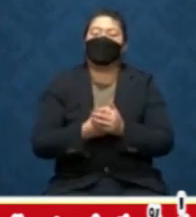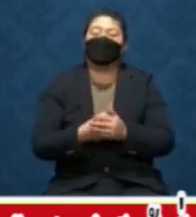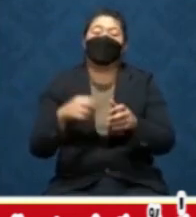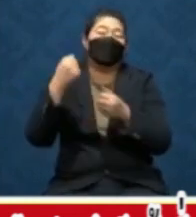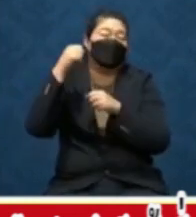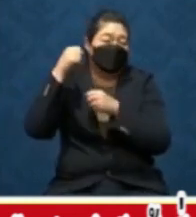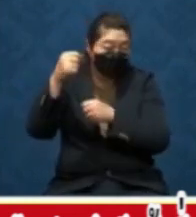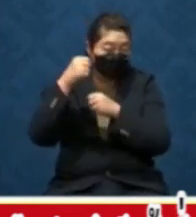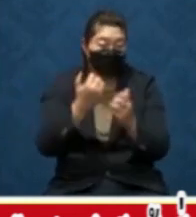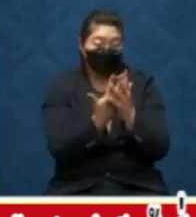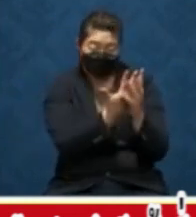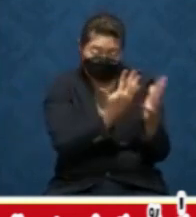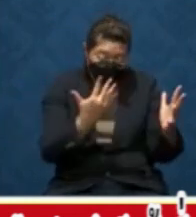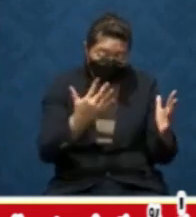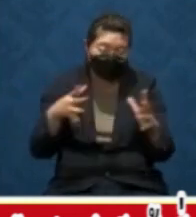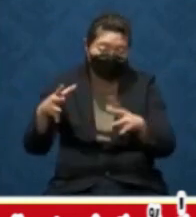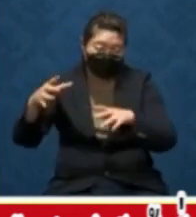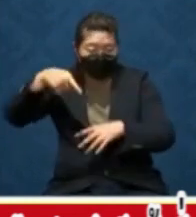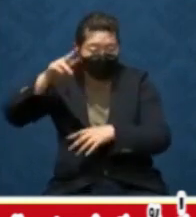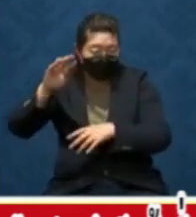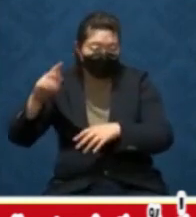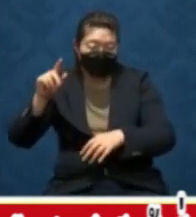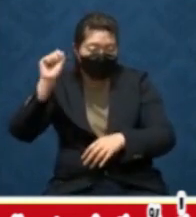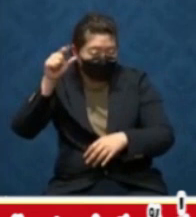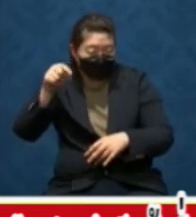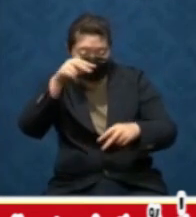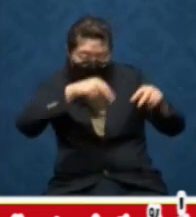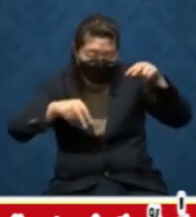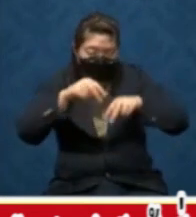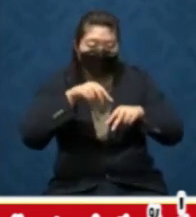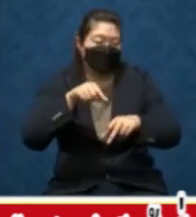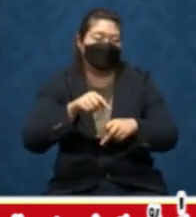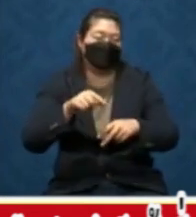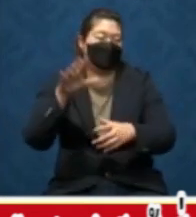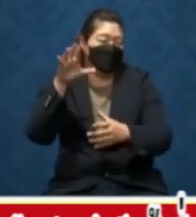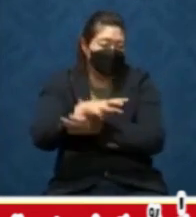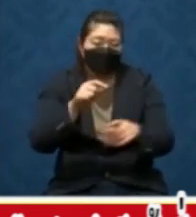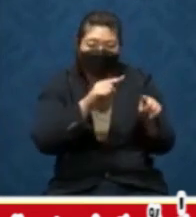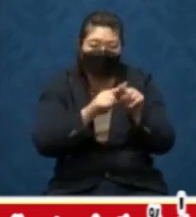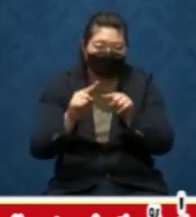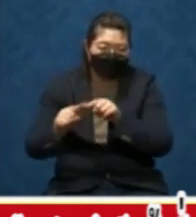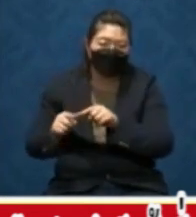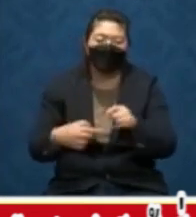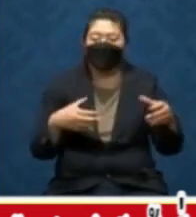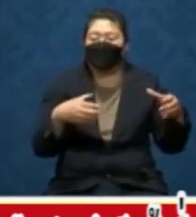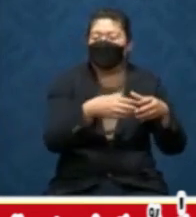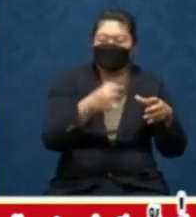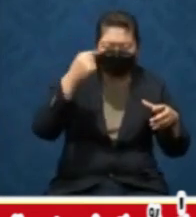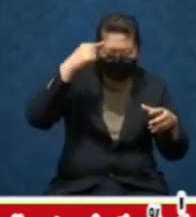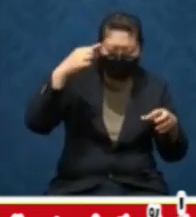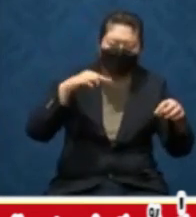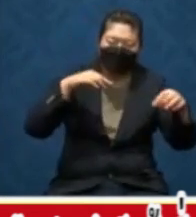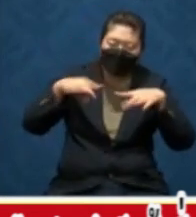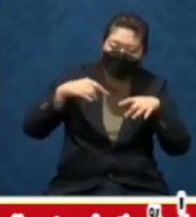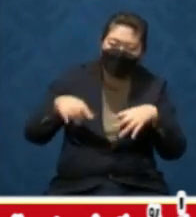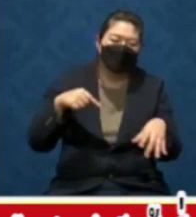ชุมนุมโดยใช้พล.กฉุกเฉินเนี่ยเป็นกฎหมายสำคัญที่แสดงที่ท่านใช้กำจัดคนที่แสดงความเห็นต่างทาง